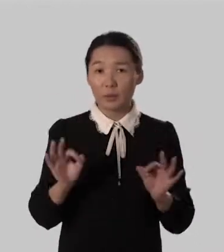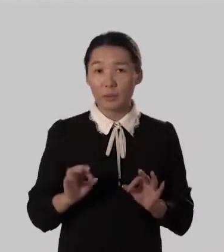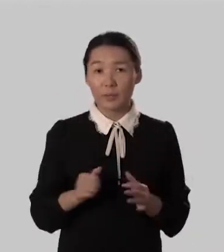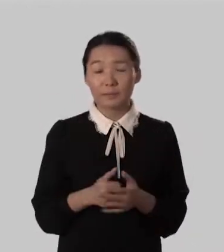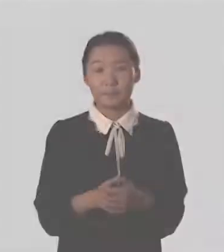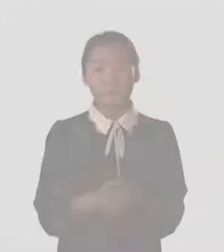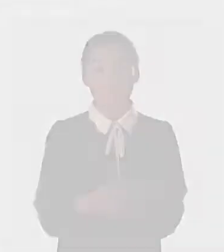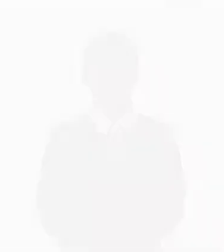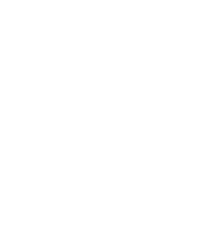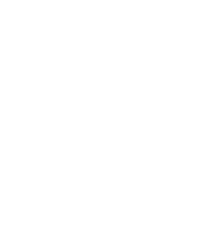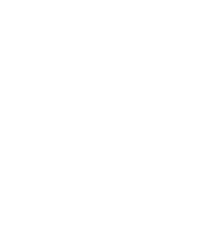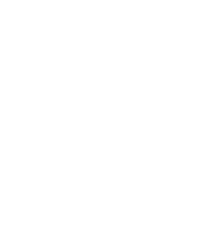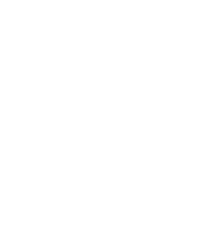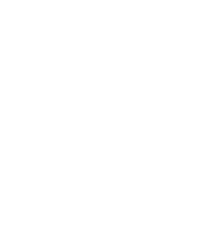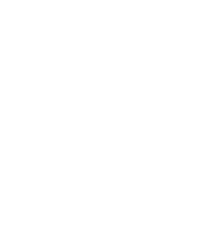форме